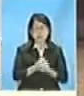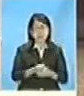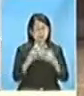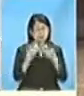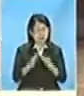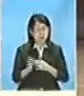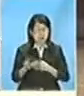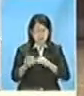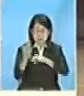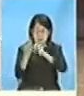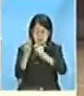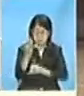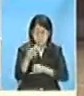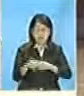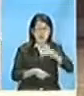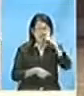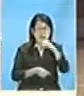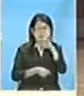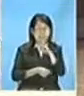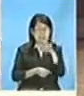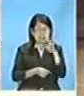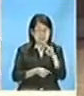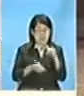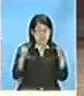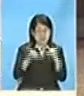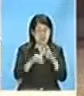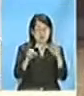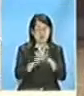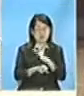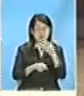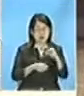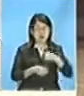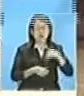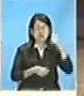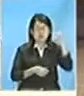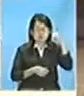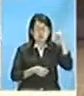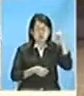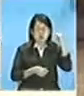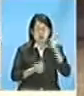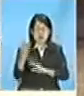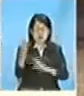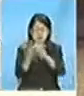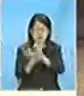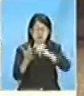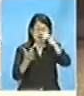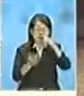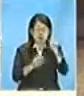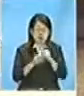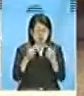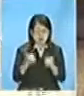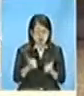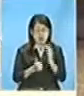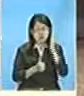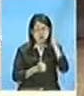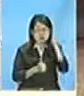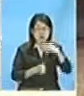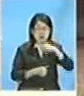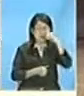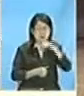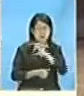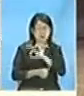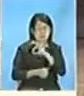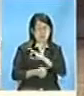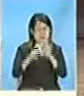ครบ77จังหวัดทั่วไทยจึงเข้าใจบทบาทของประเทศในมิติที่ต้องเข้าสู่ประชาคมอาเซียนแร